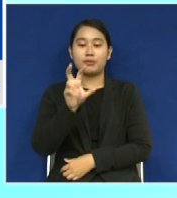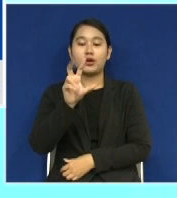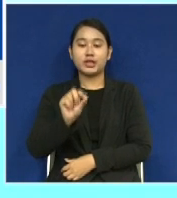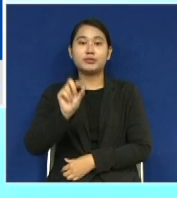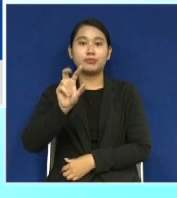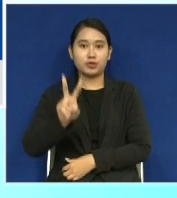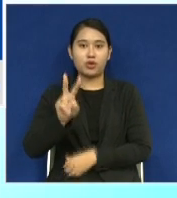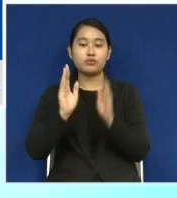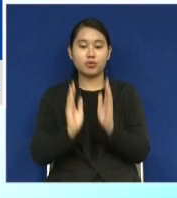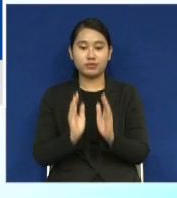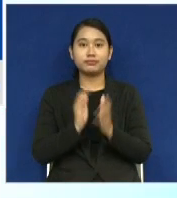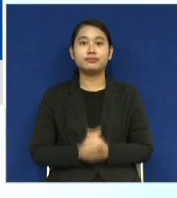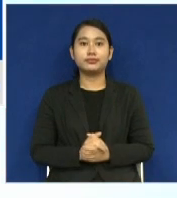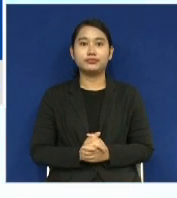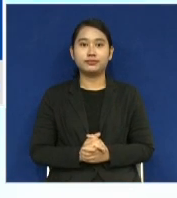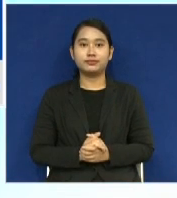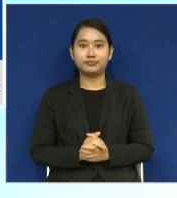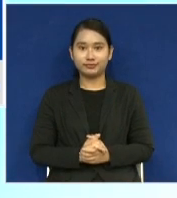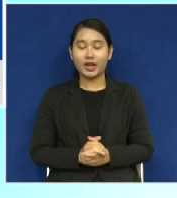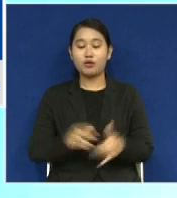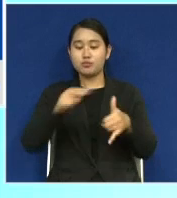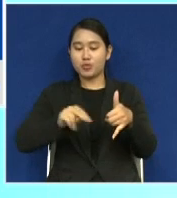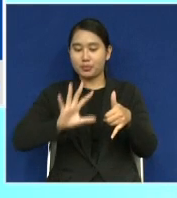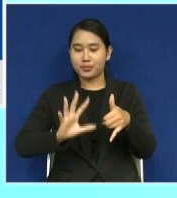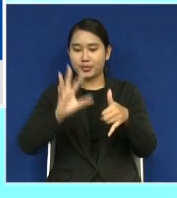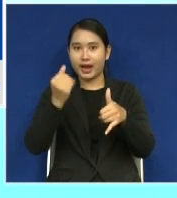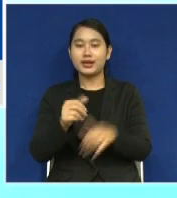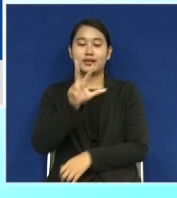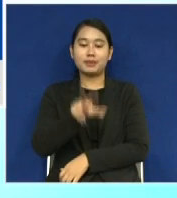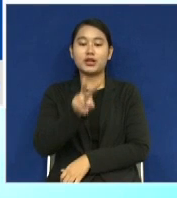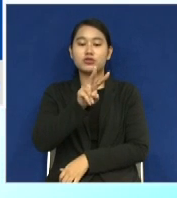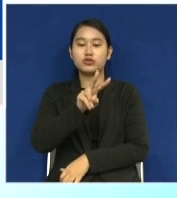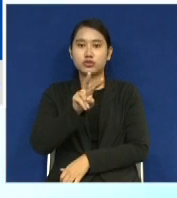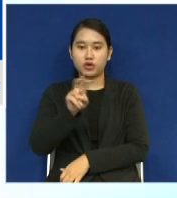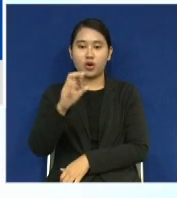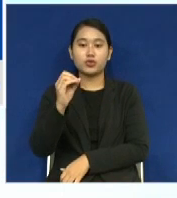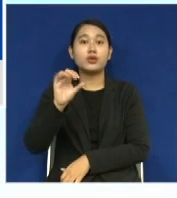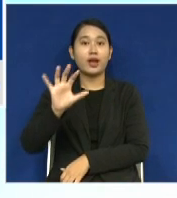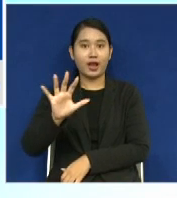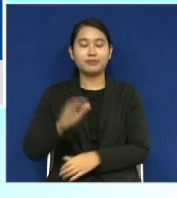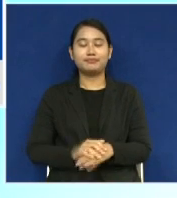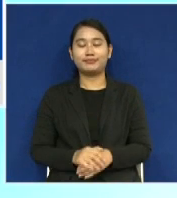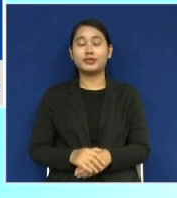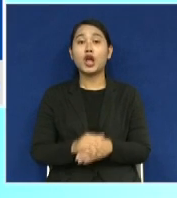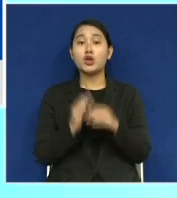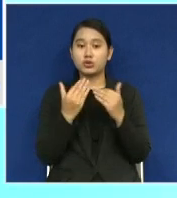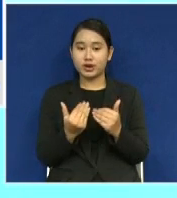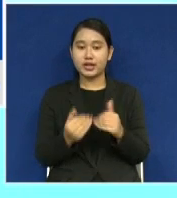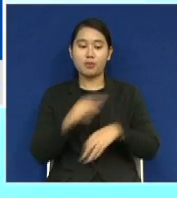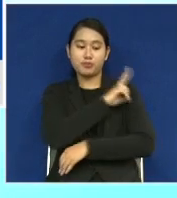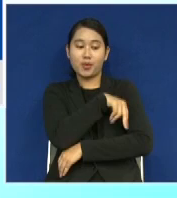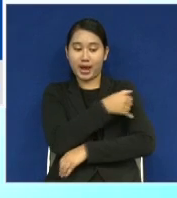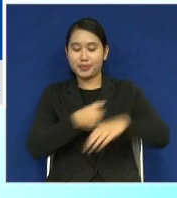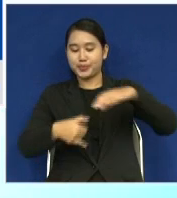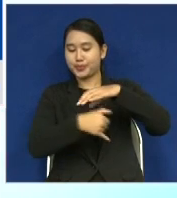ค่ะมีผู้ป่วยรักษาหายแล้วนะคะ 3,105 รายและกำลังรักษาตัวอยู่ในโรงพยาบา